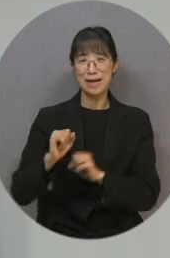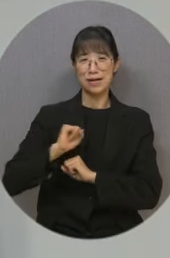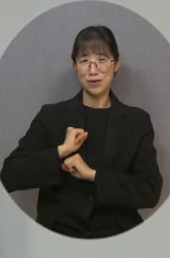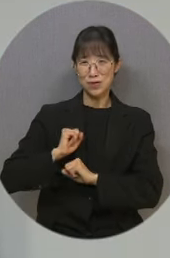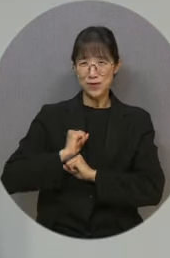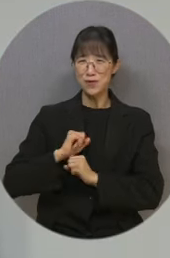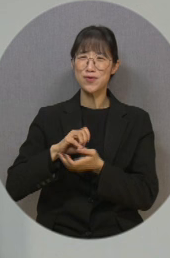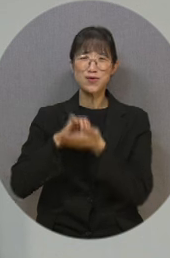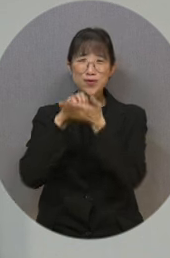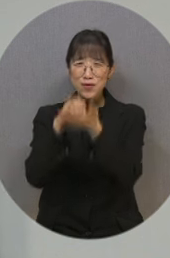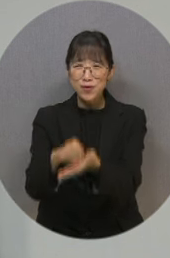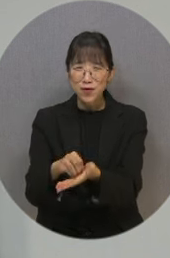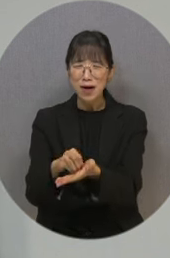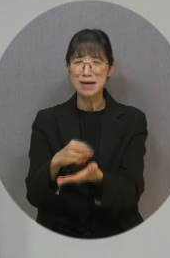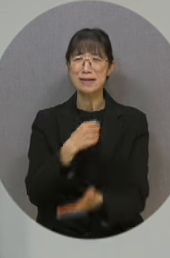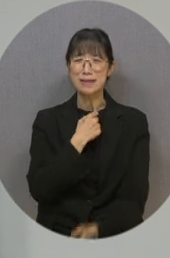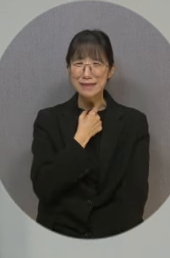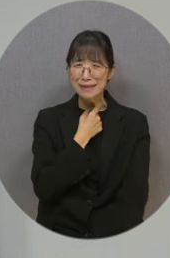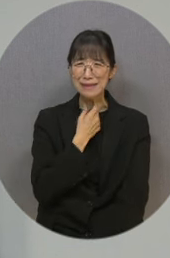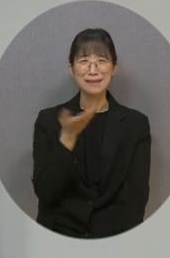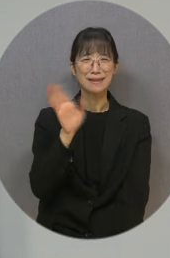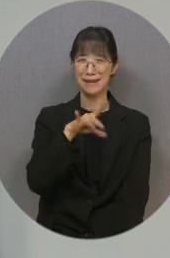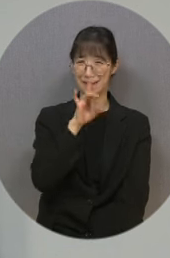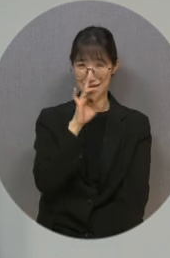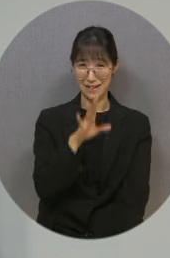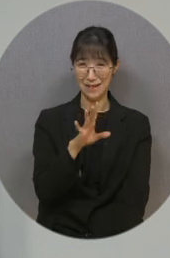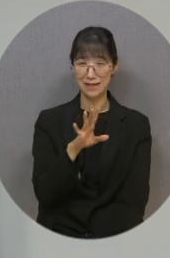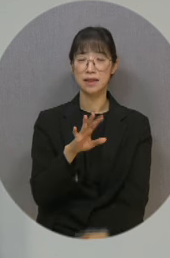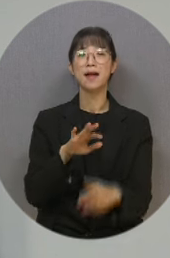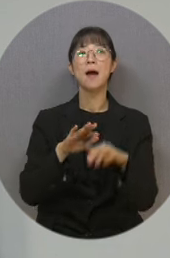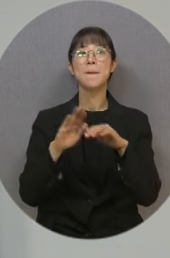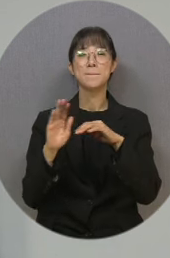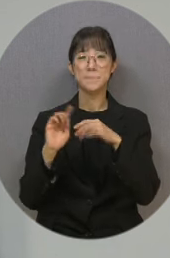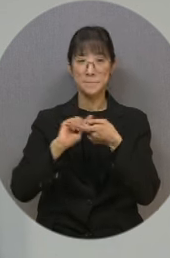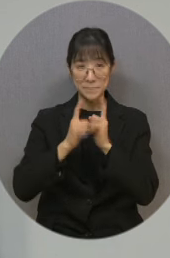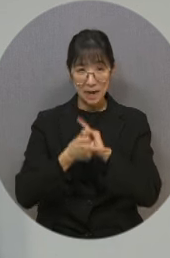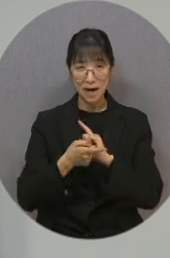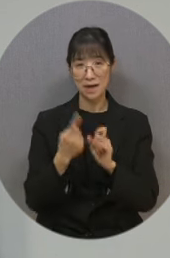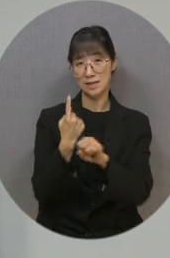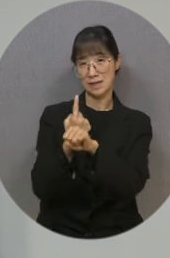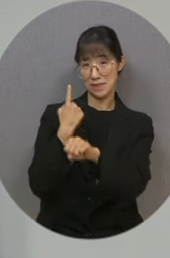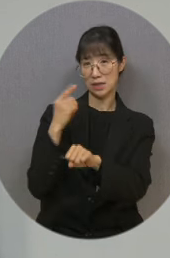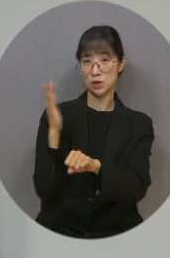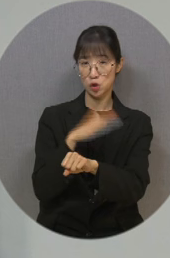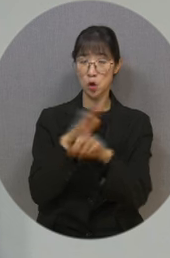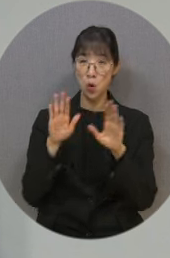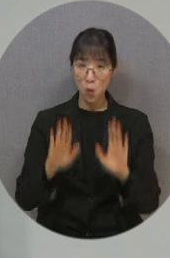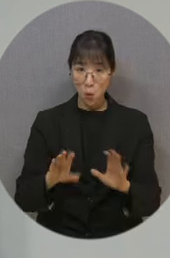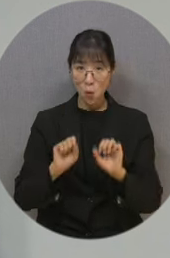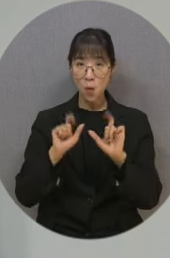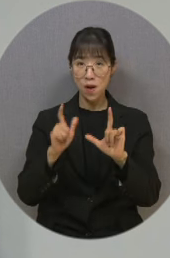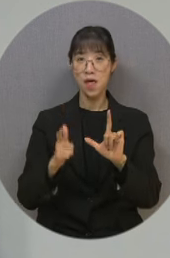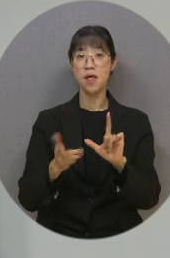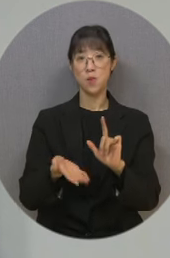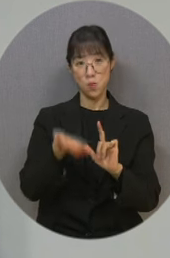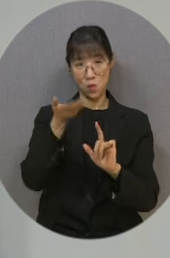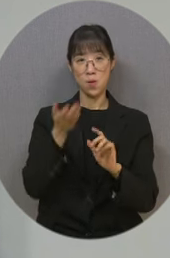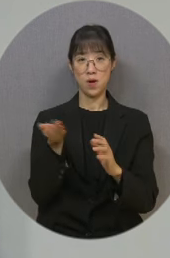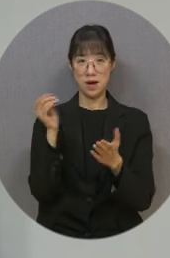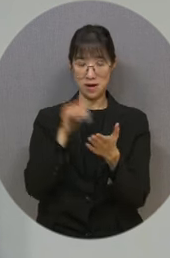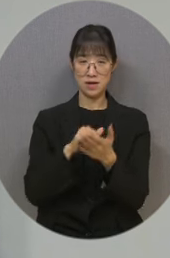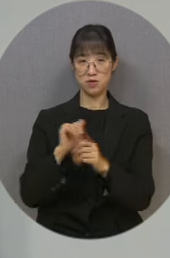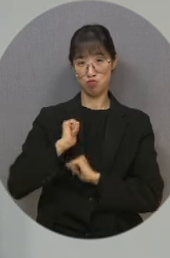의 의무를 하고 싶어도 못 하잖아요 그런데 지난해부터 올해 초까지 국방부에서